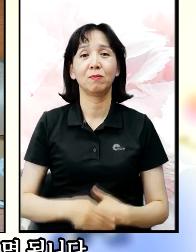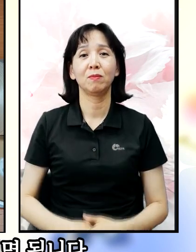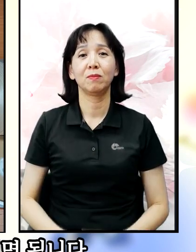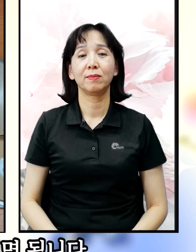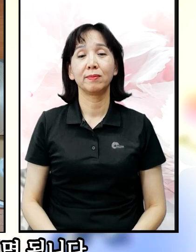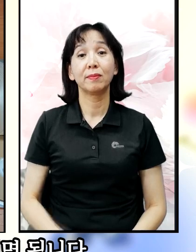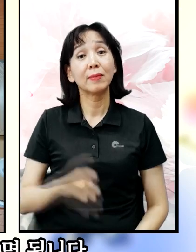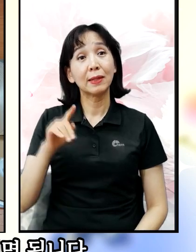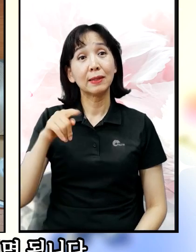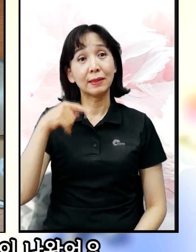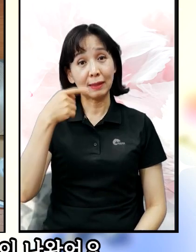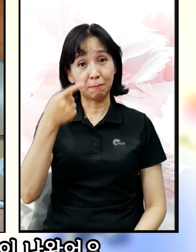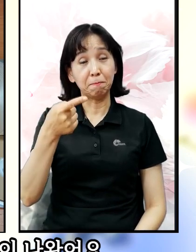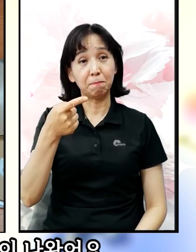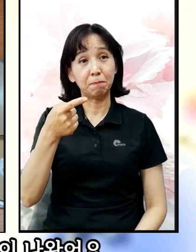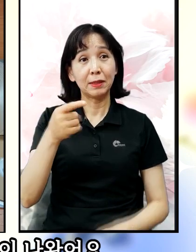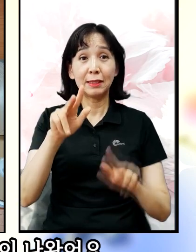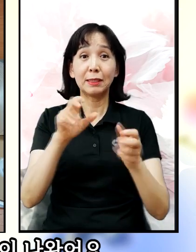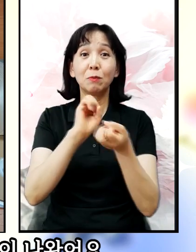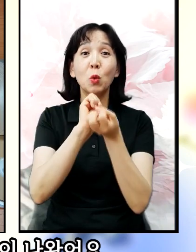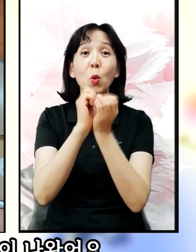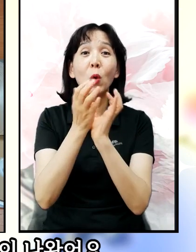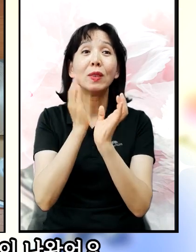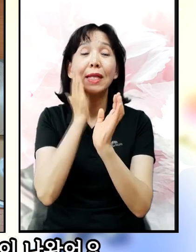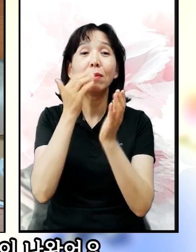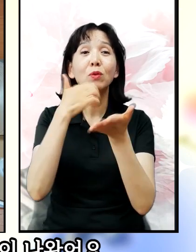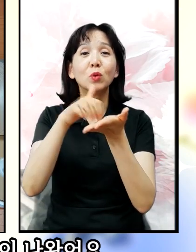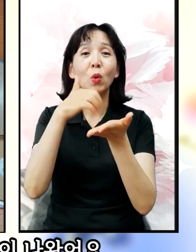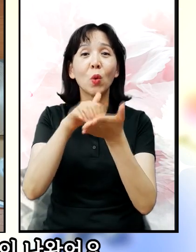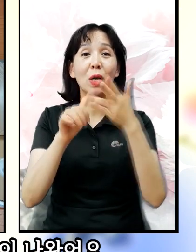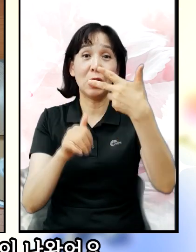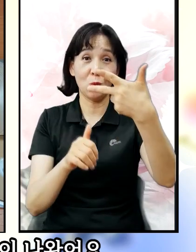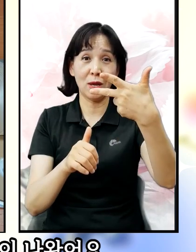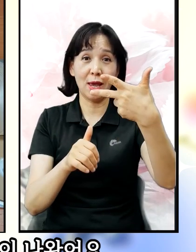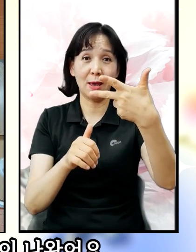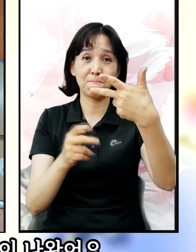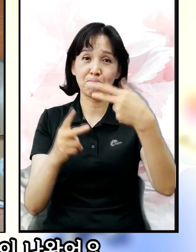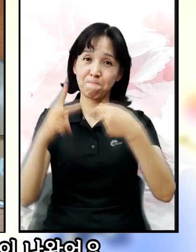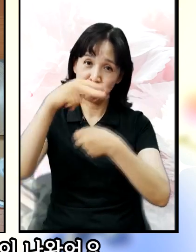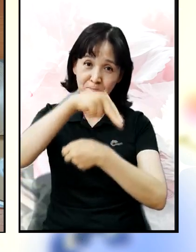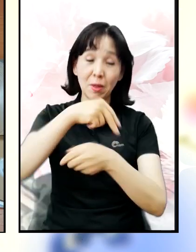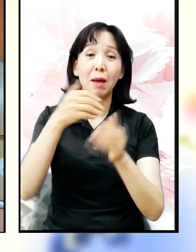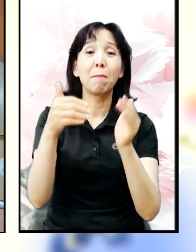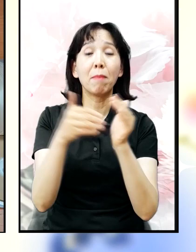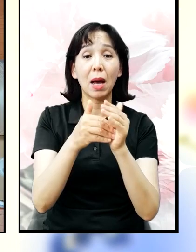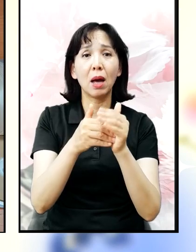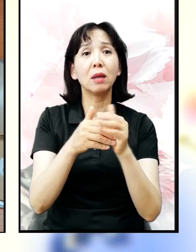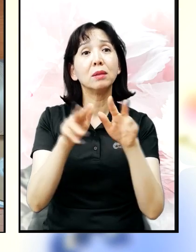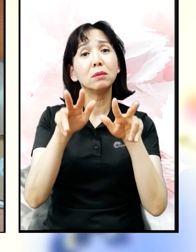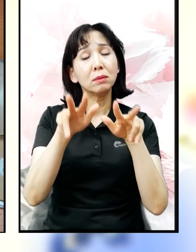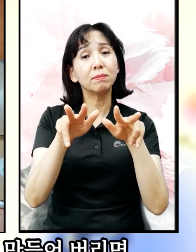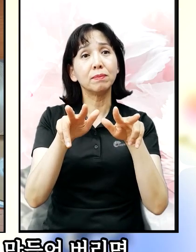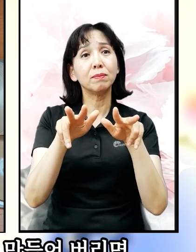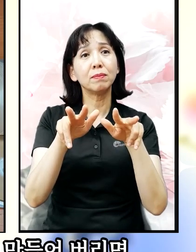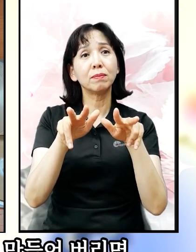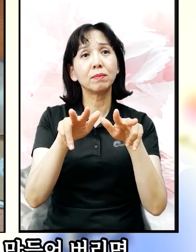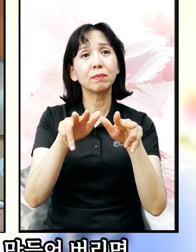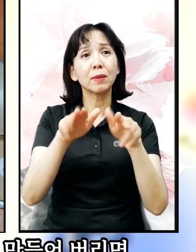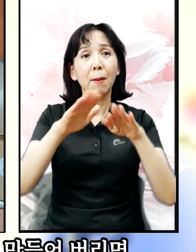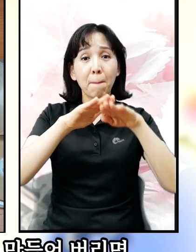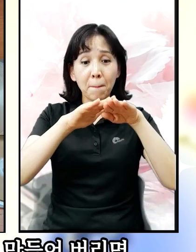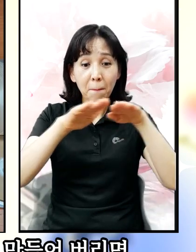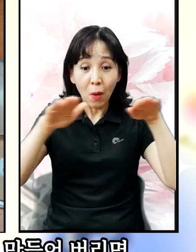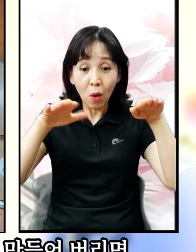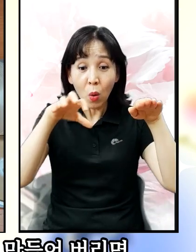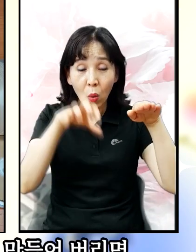됩니다. 자, 이렇게 지금 꽃잎이 대중소 7장이 나왔어요. 근데 저희가 지금 여기에서